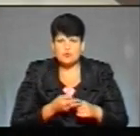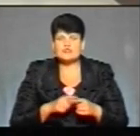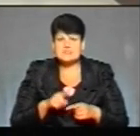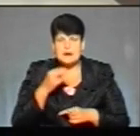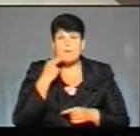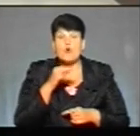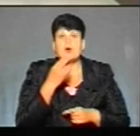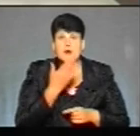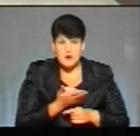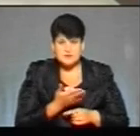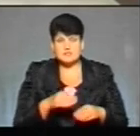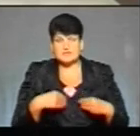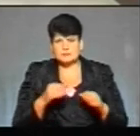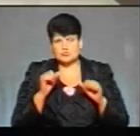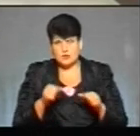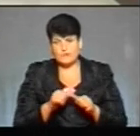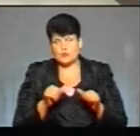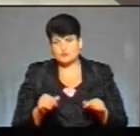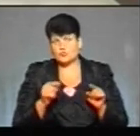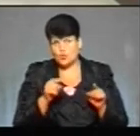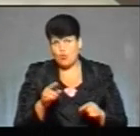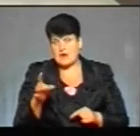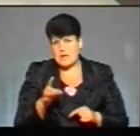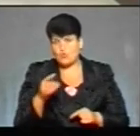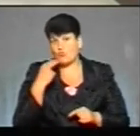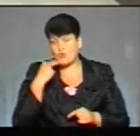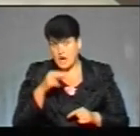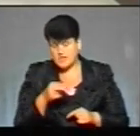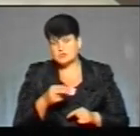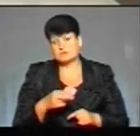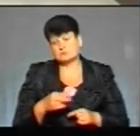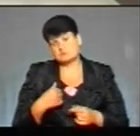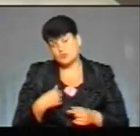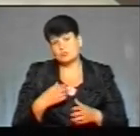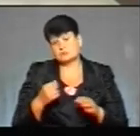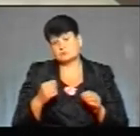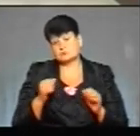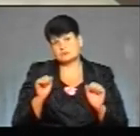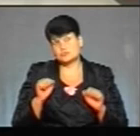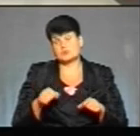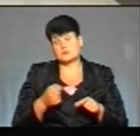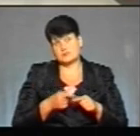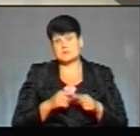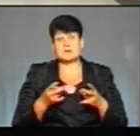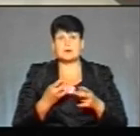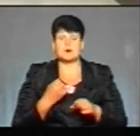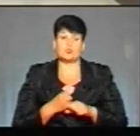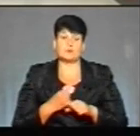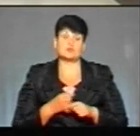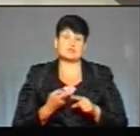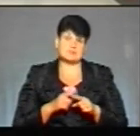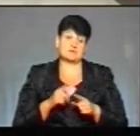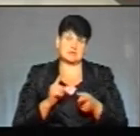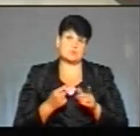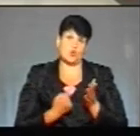покращення, тобто це дасть можливість розвитку того чи іншого регіону краще, то мені здається, потрібно це робити. Якщо це буде дійсно доказано, що це